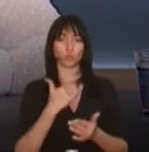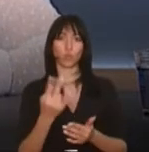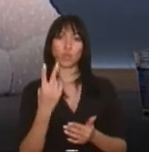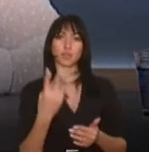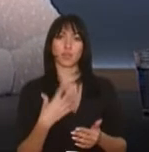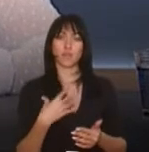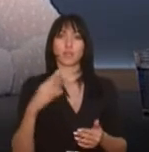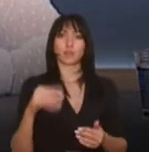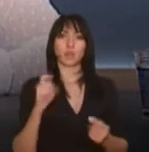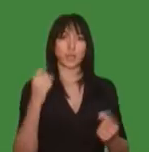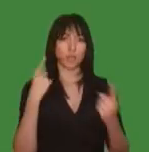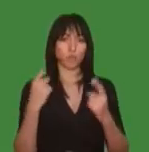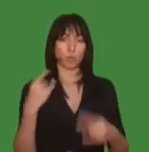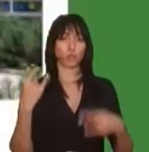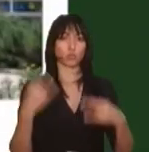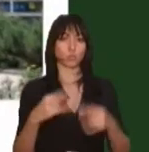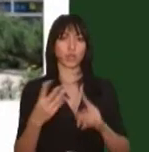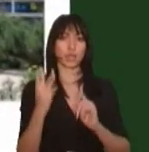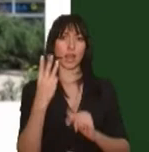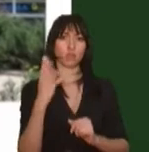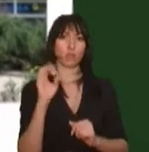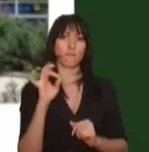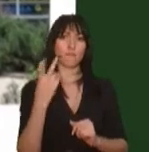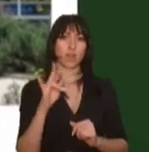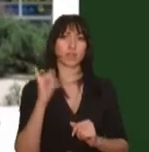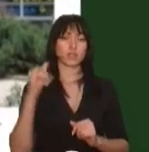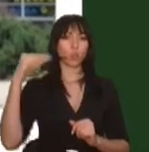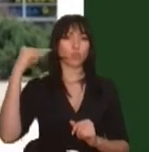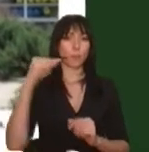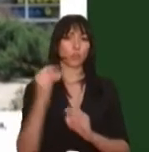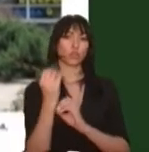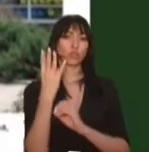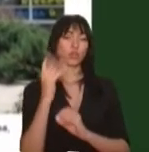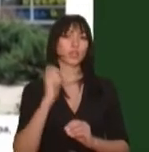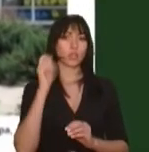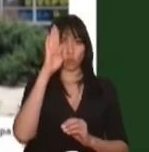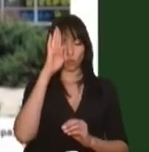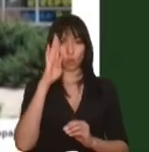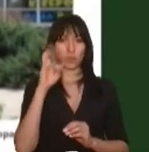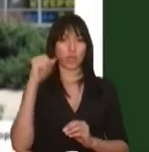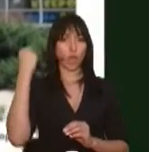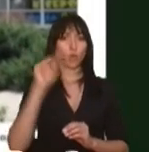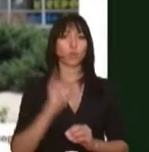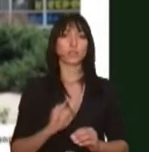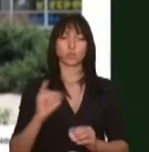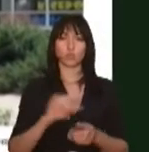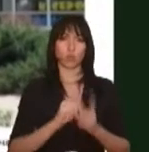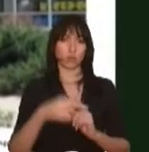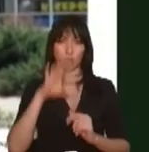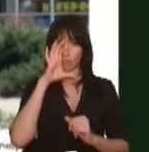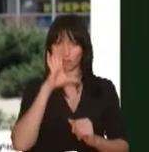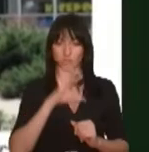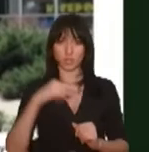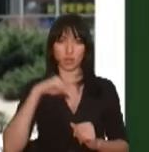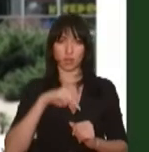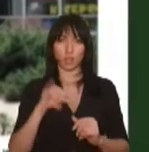За інформацією Суспільного, 3 вересня у Запоріжжі 14-річному хлопцеві на уроці історії стало зле. Учень